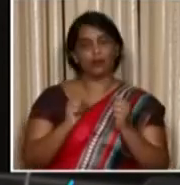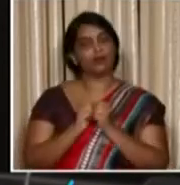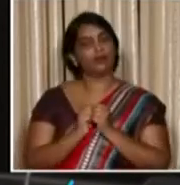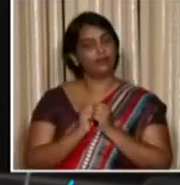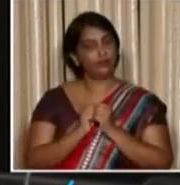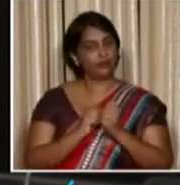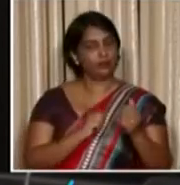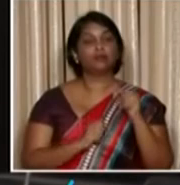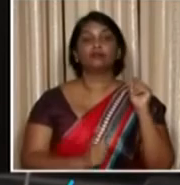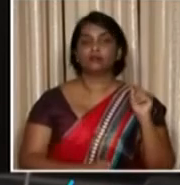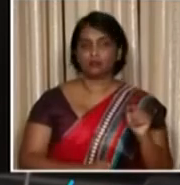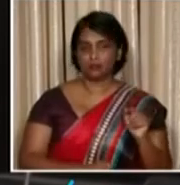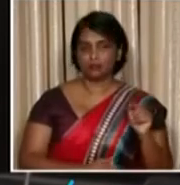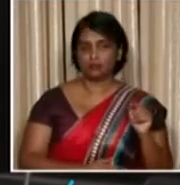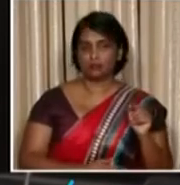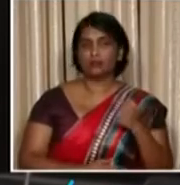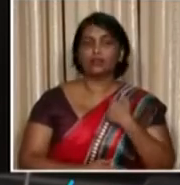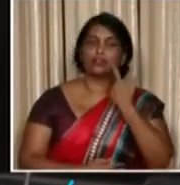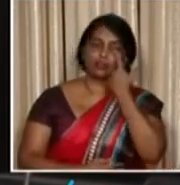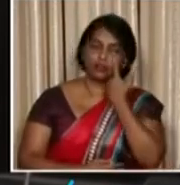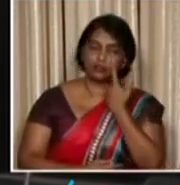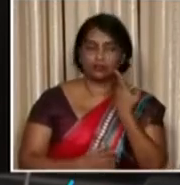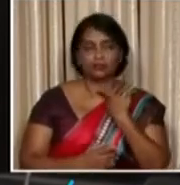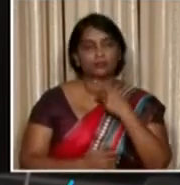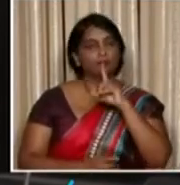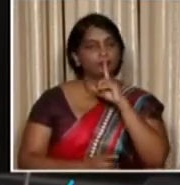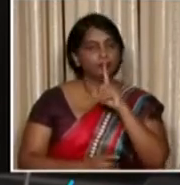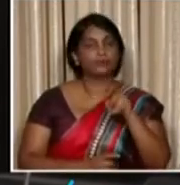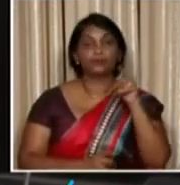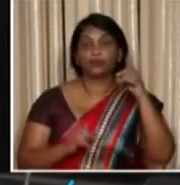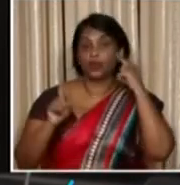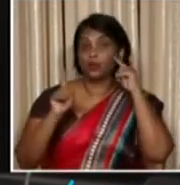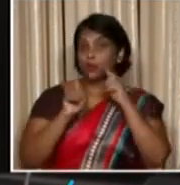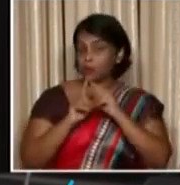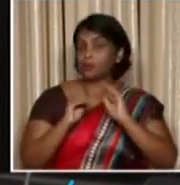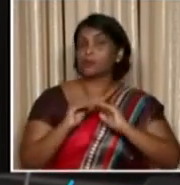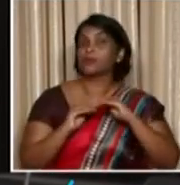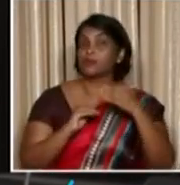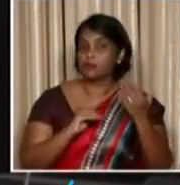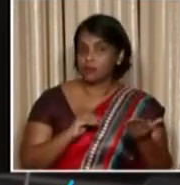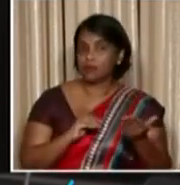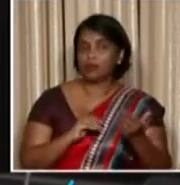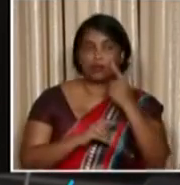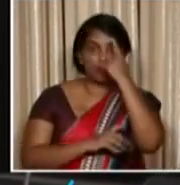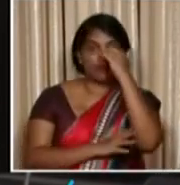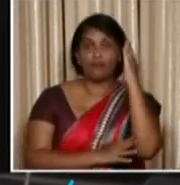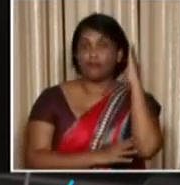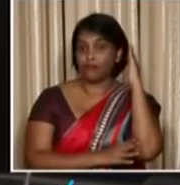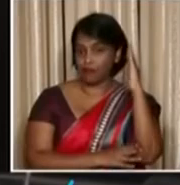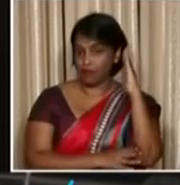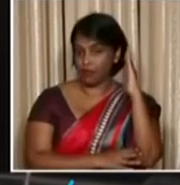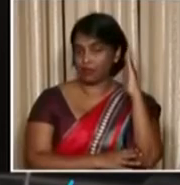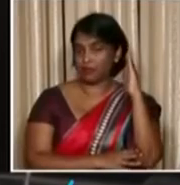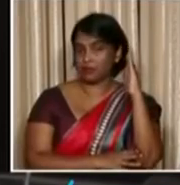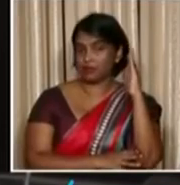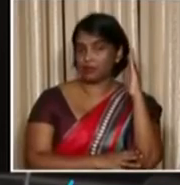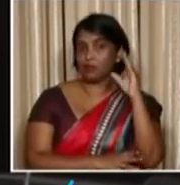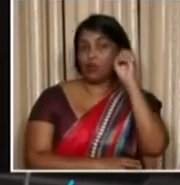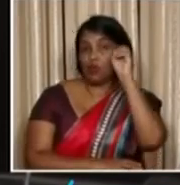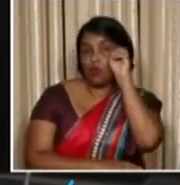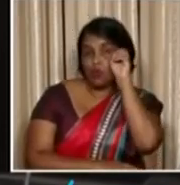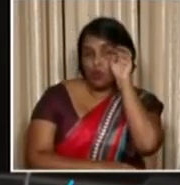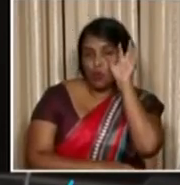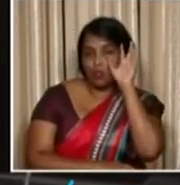නම් එහෙනම් කනගාටුයි කියන්න ඒ සිද්ධියෙන් පස්සේ කාදිනල් උන්නාන්සේ උදේ